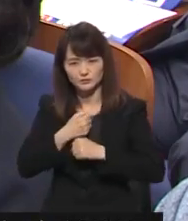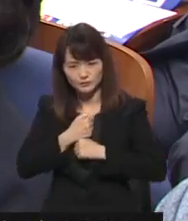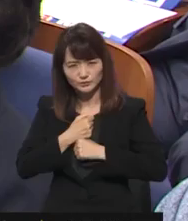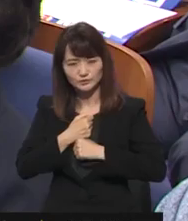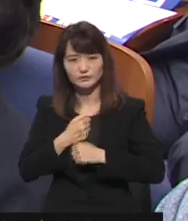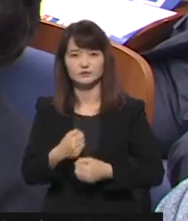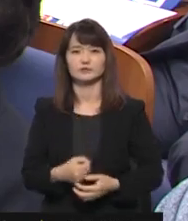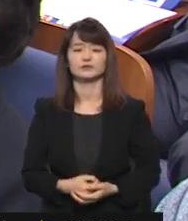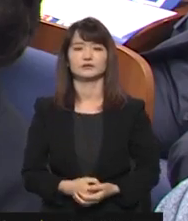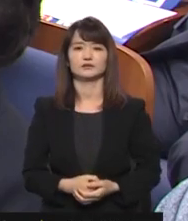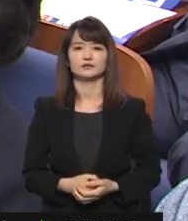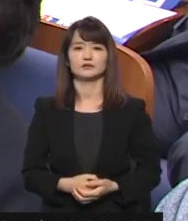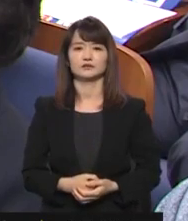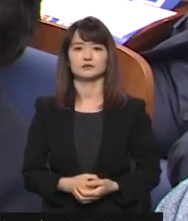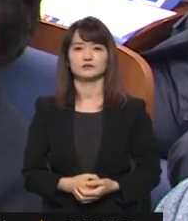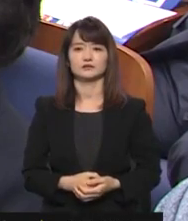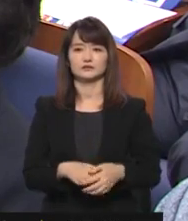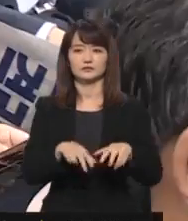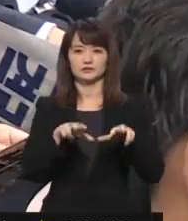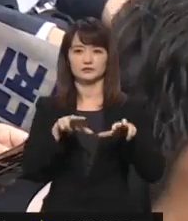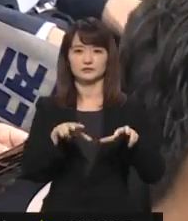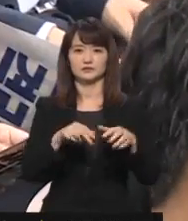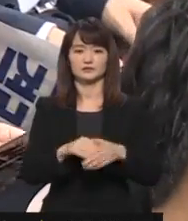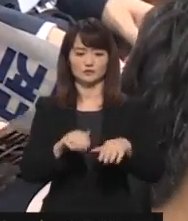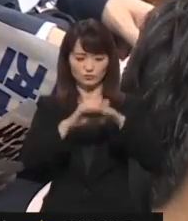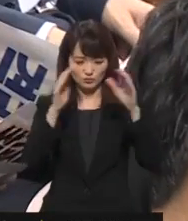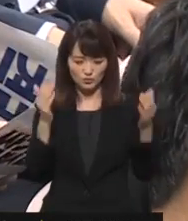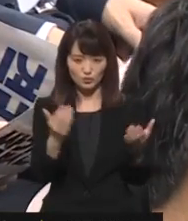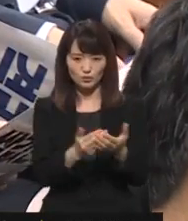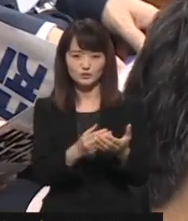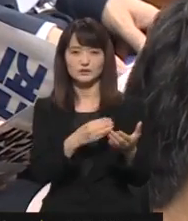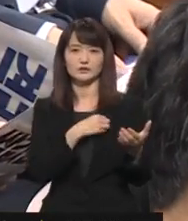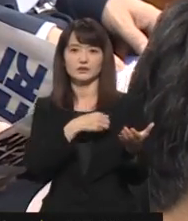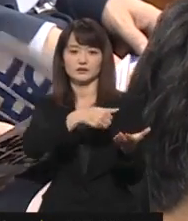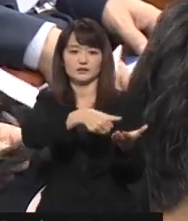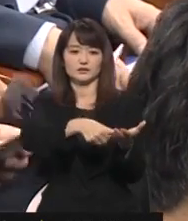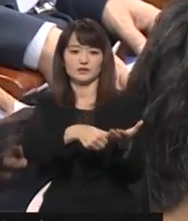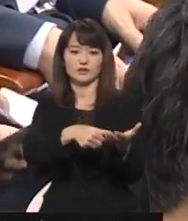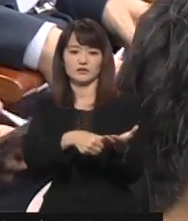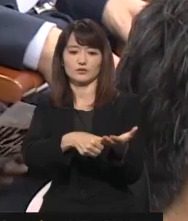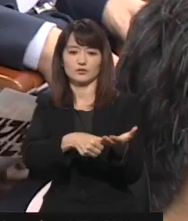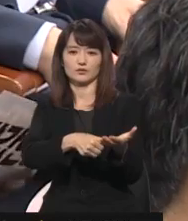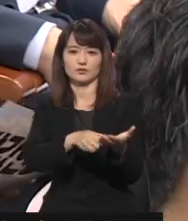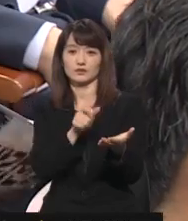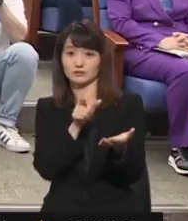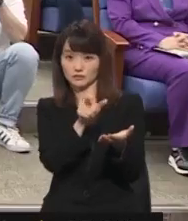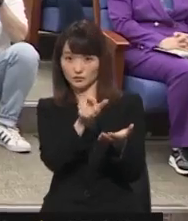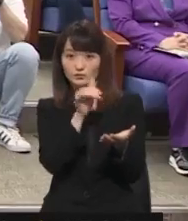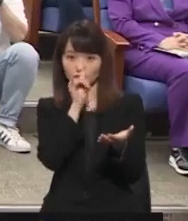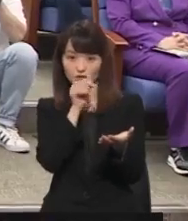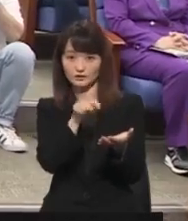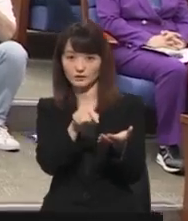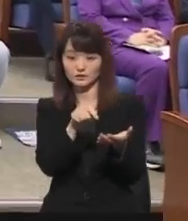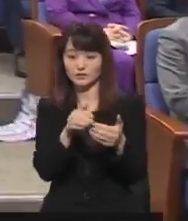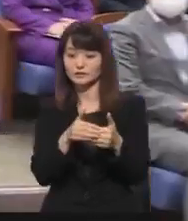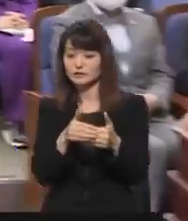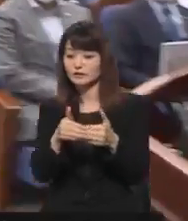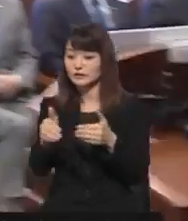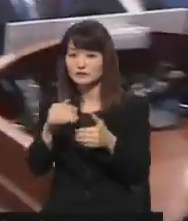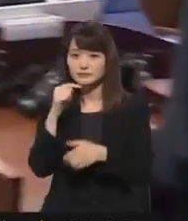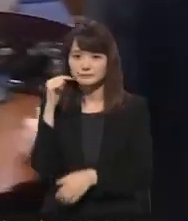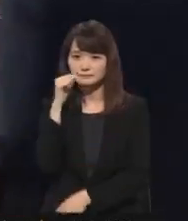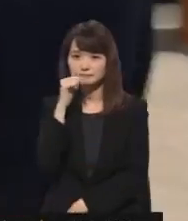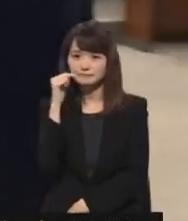때문에 이 건립이 현재도 전 당원 투표 조항이다 원당 뒤에 명시되어 있기 때문에 거기에 대한 절차를 보다 더